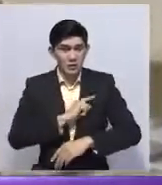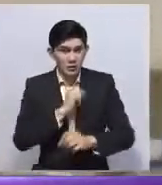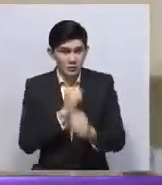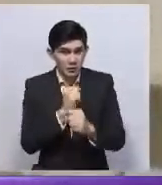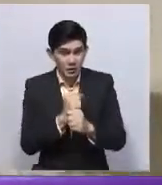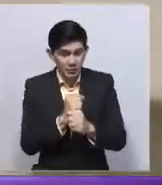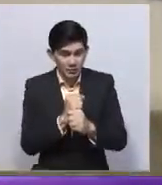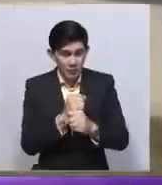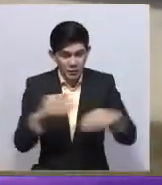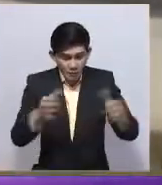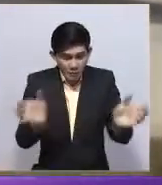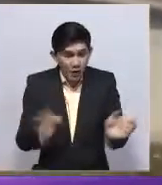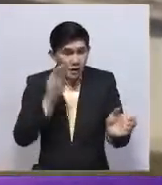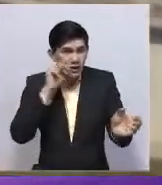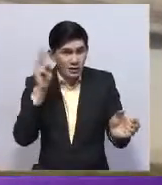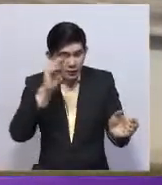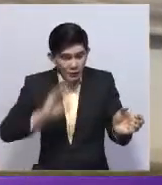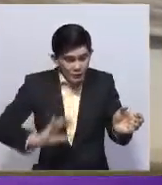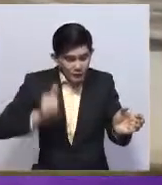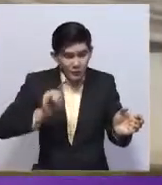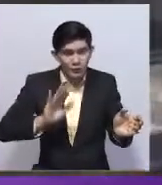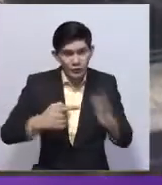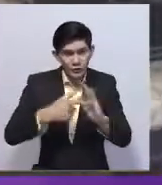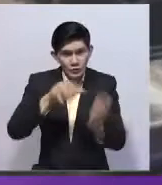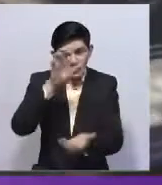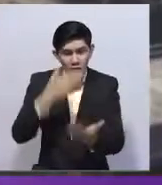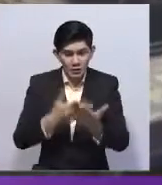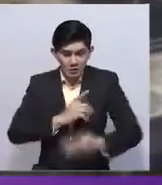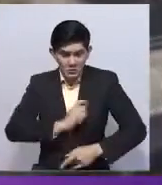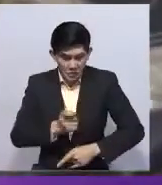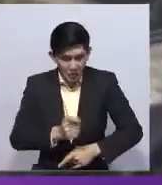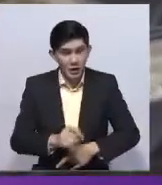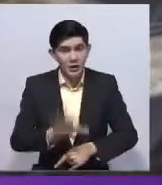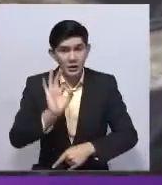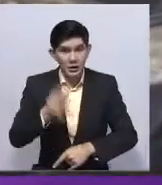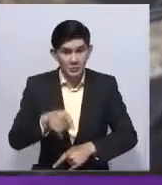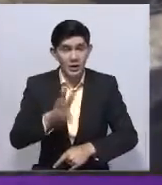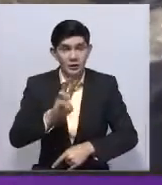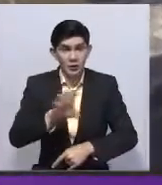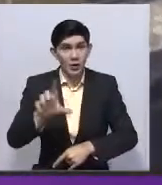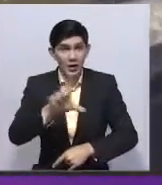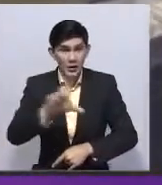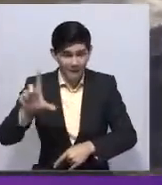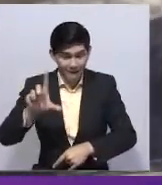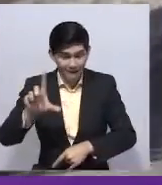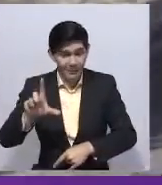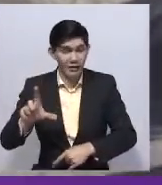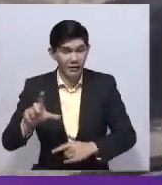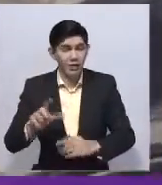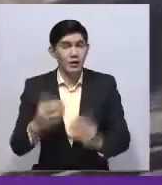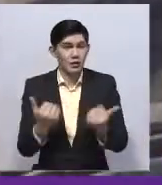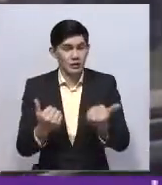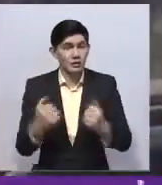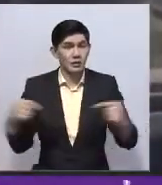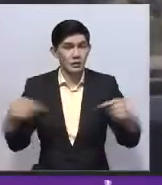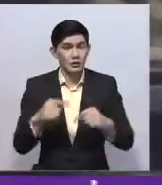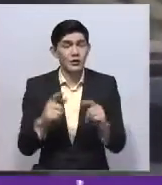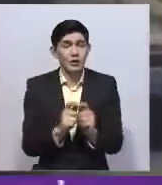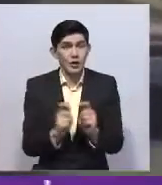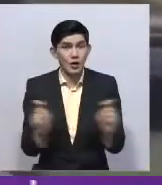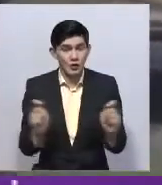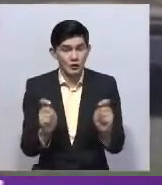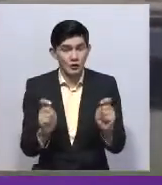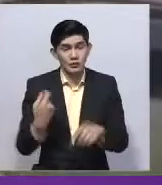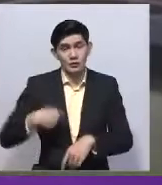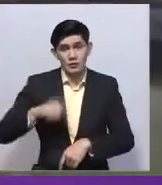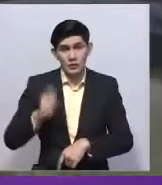ก่อสร้างโครงการบ่อบำบัดน้ำเสียคลองด่านเป็นเงินถึง 9,600 ล้านบาทตามคำวินิจฉัยของคณะอนุญ